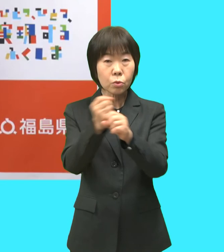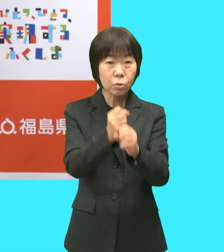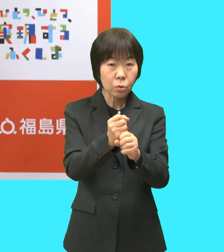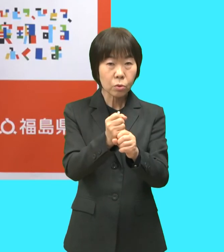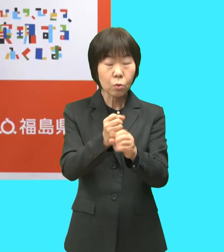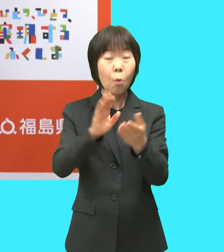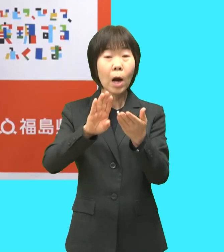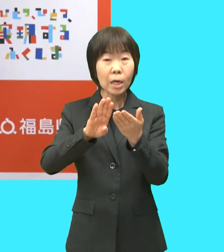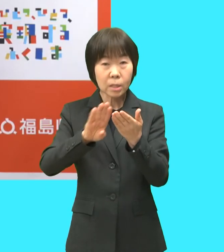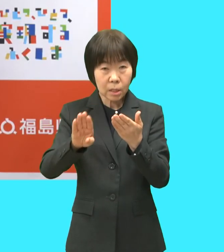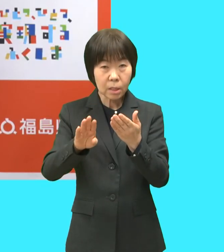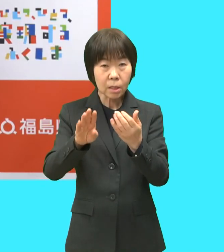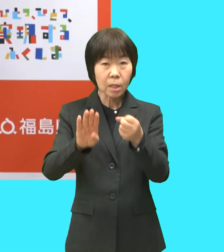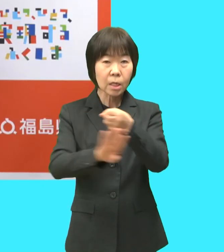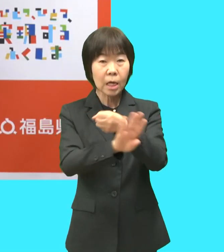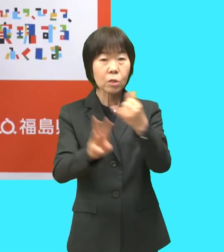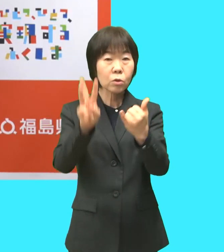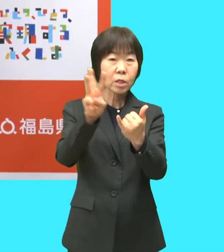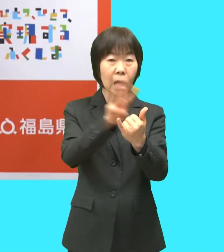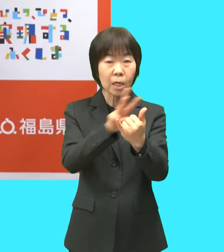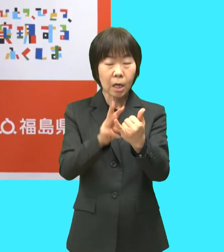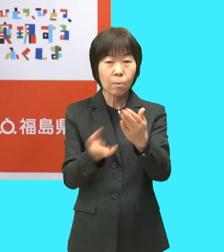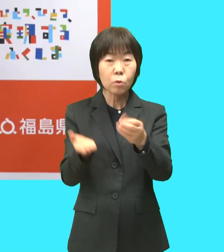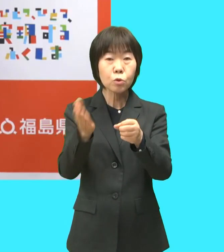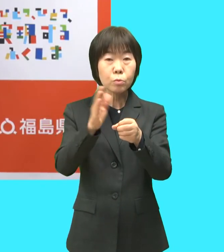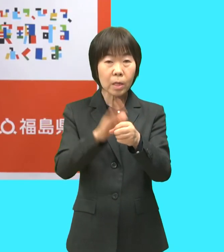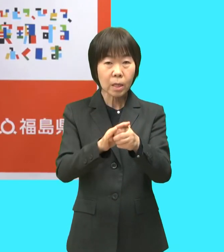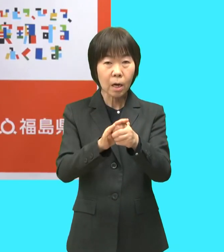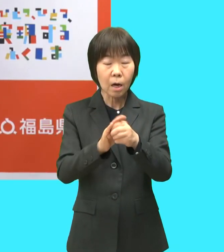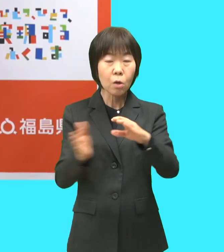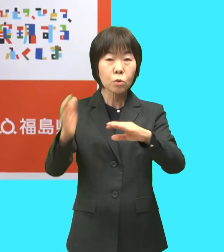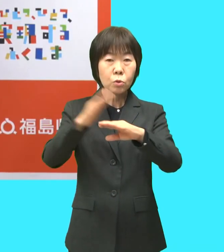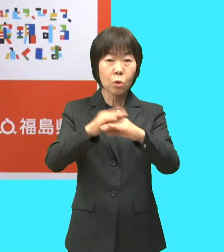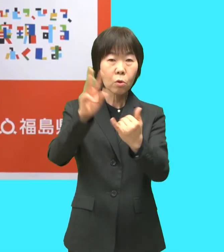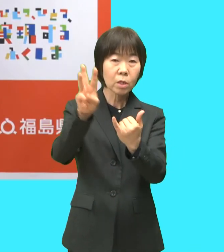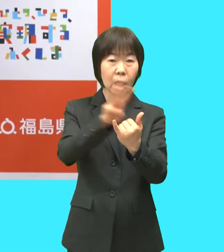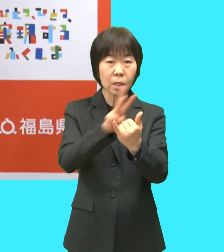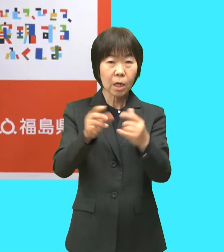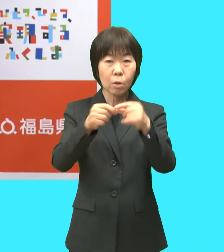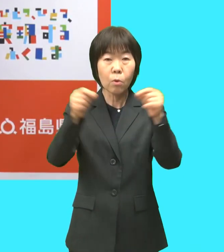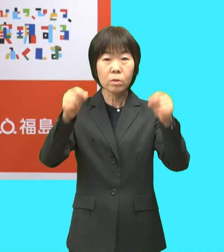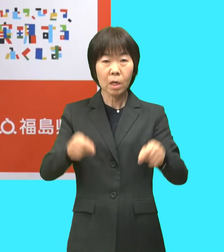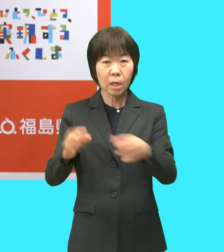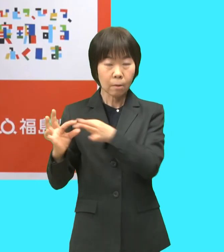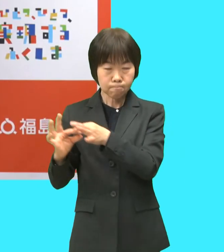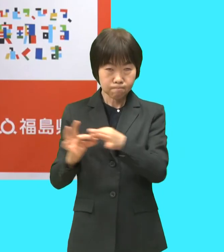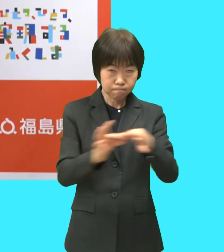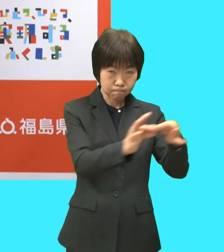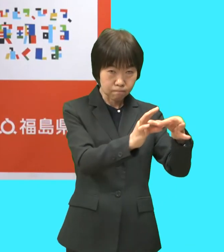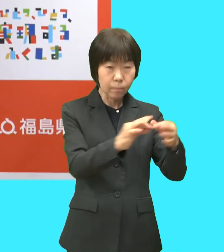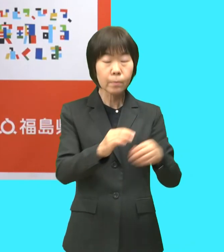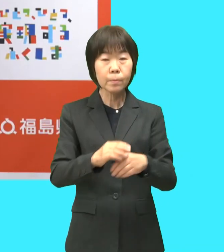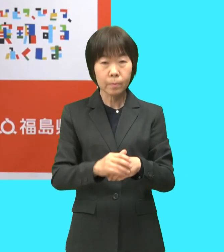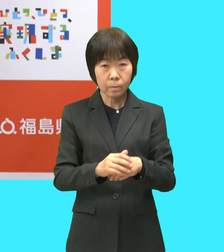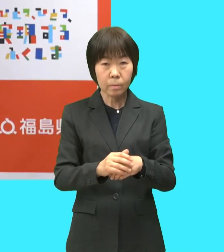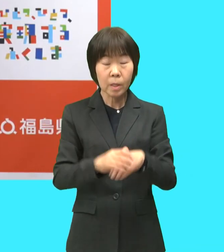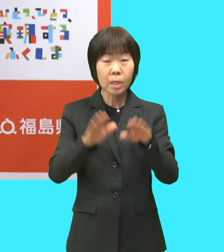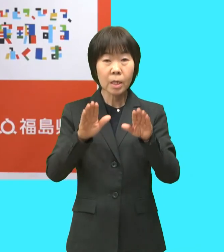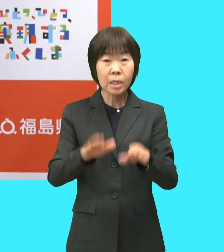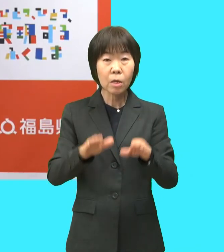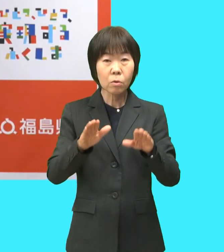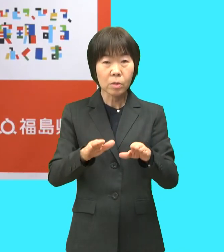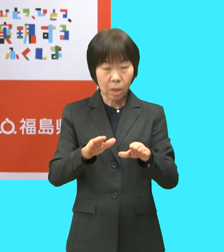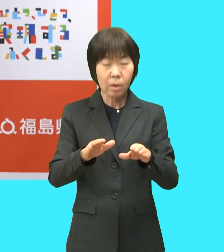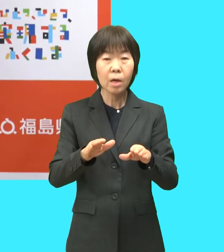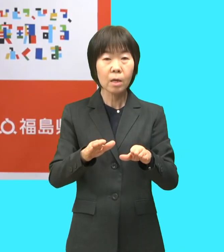どまることなく、原子力災害も含めた複合災害との戦いが長く続きます。現時点において